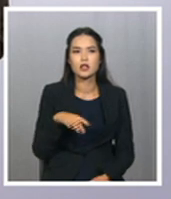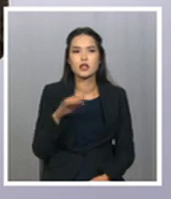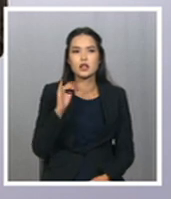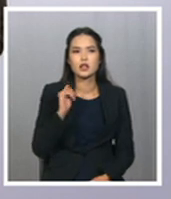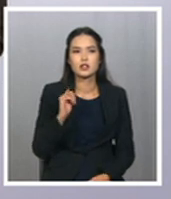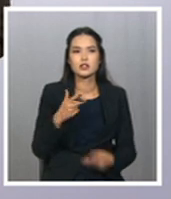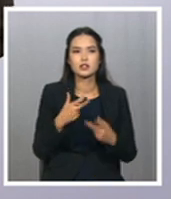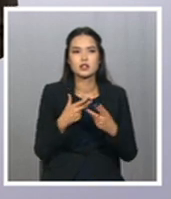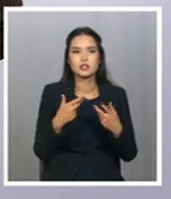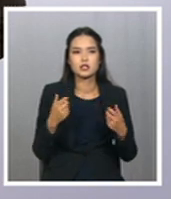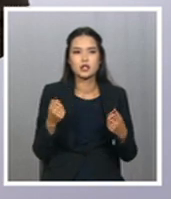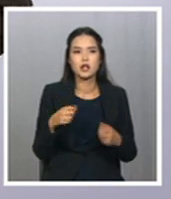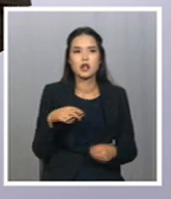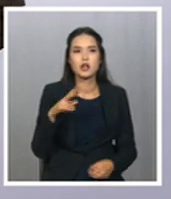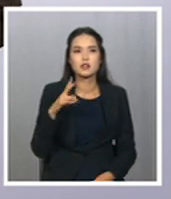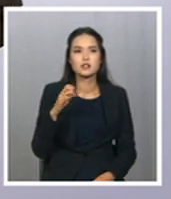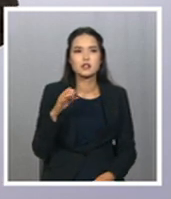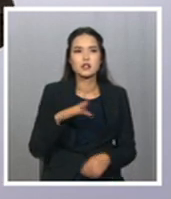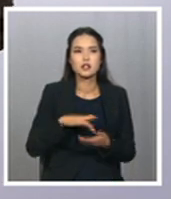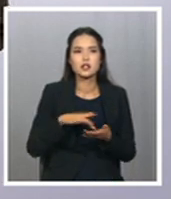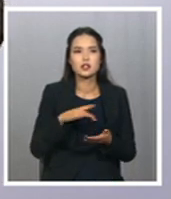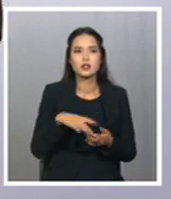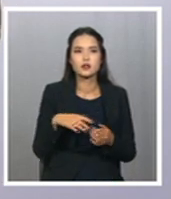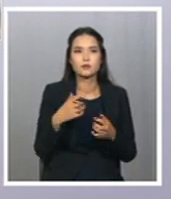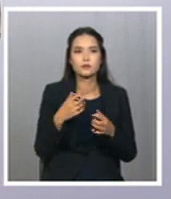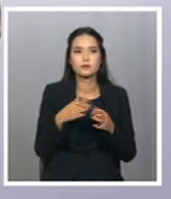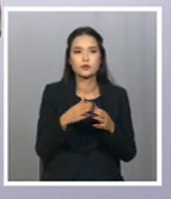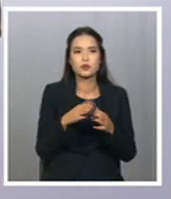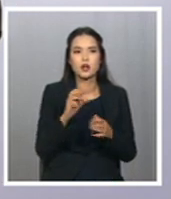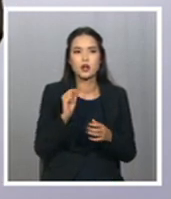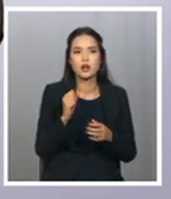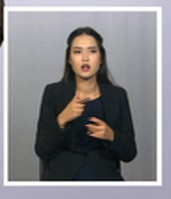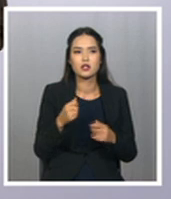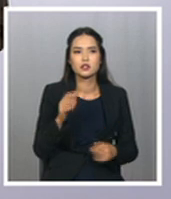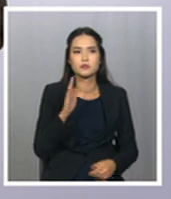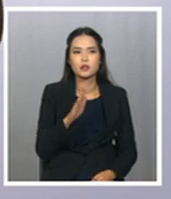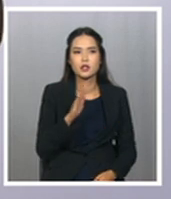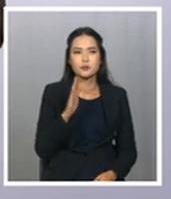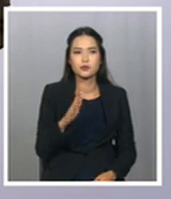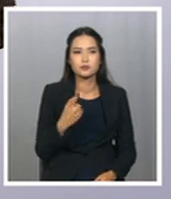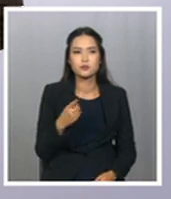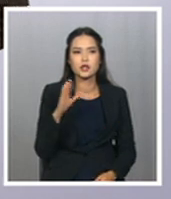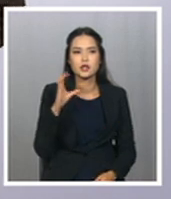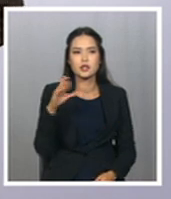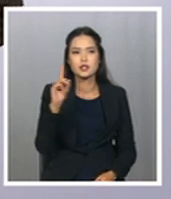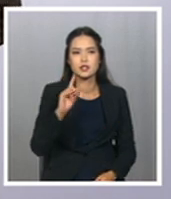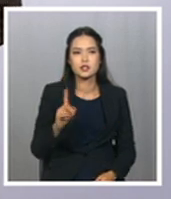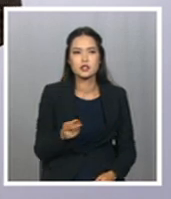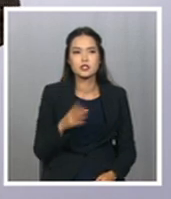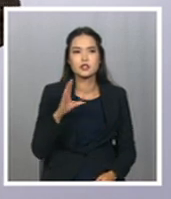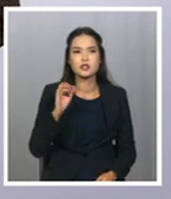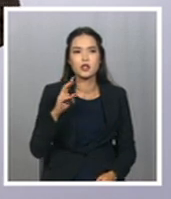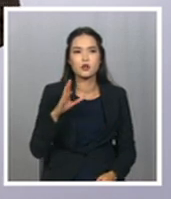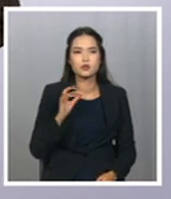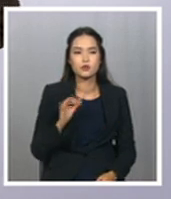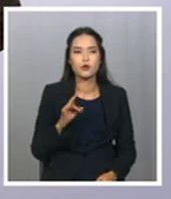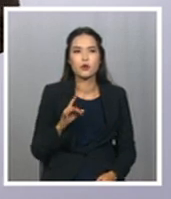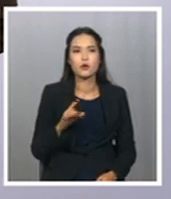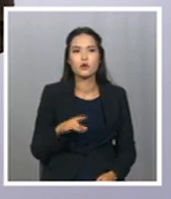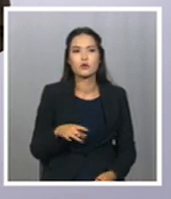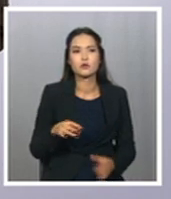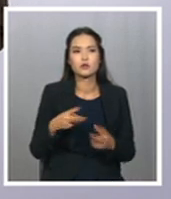L-ге, центрлік бұрышы альфаға тең, B, B1, S секторының ауданына тең екенін көреміз.